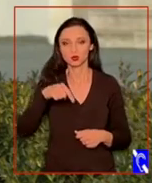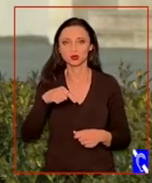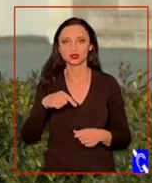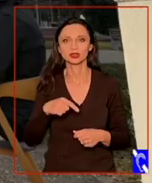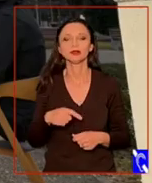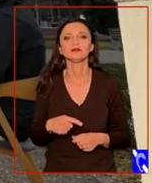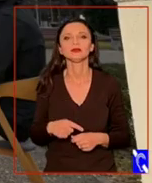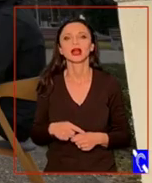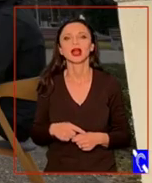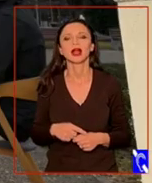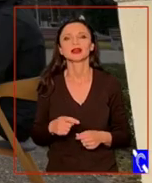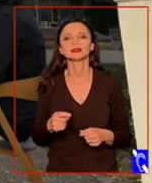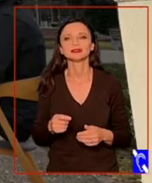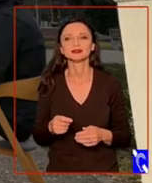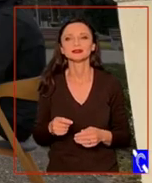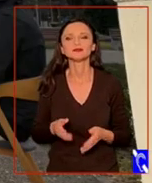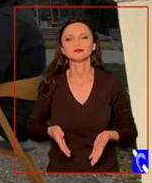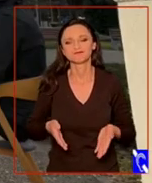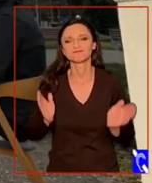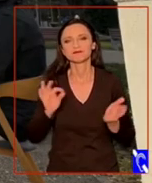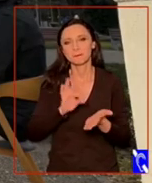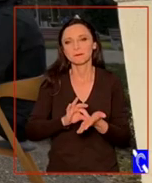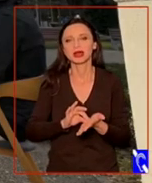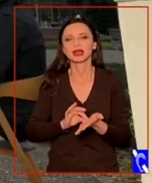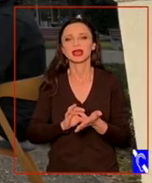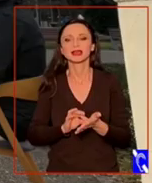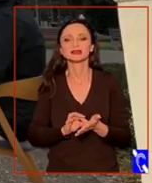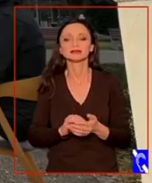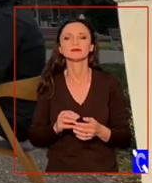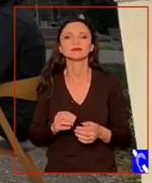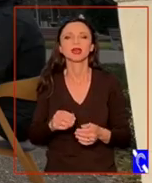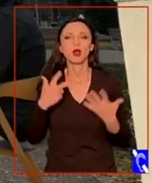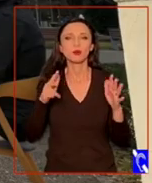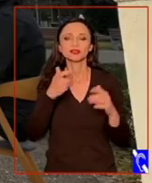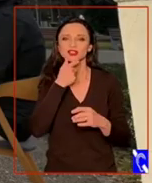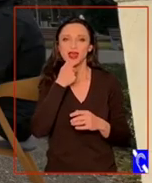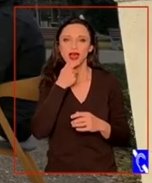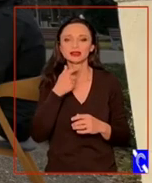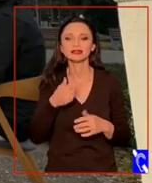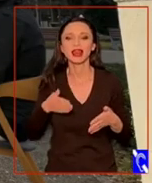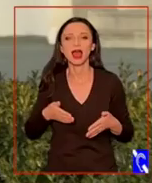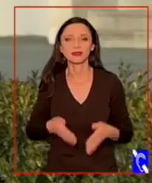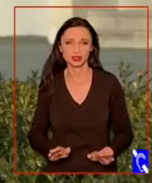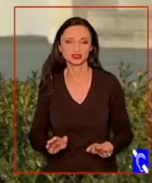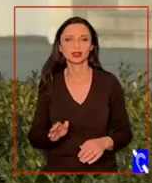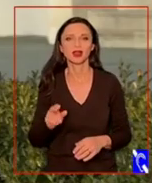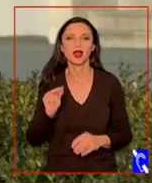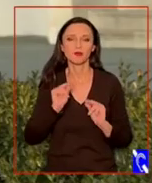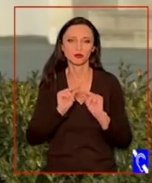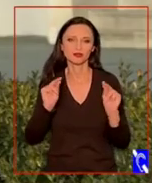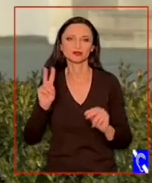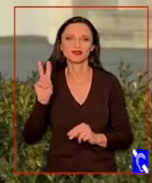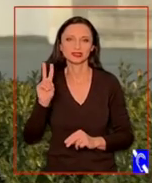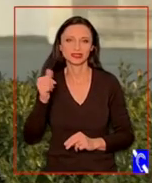ca să marchez cei 80 de ani de la nașterea profesorului Vasile Adamescu și